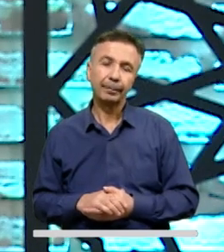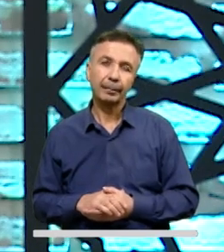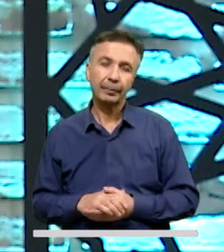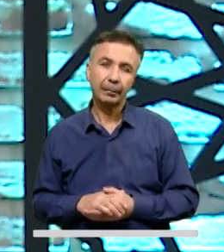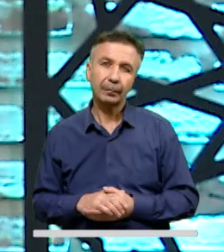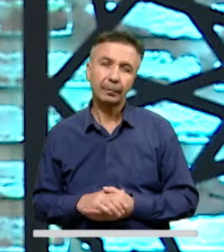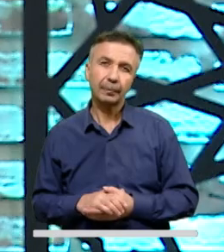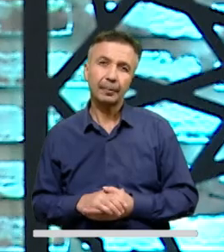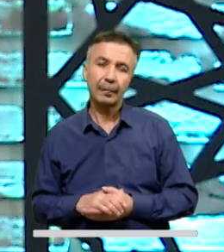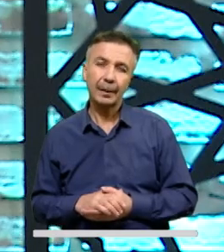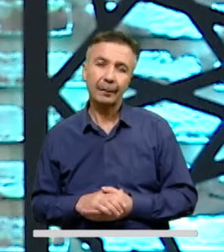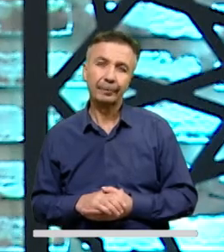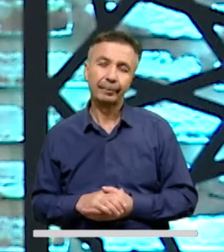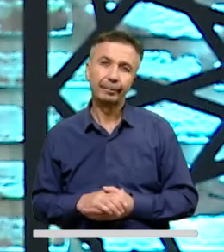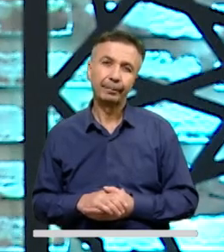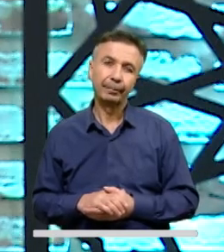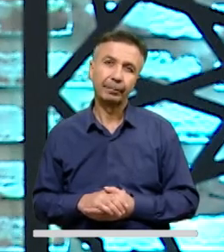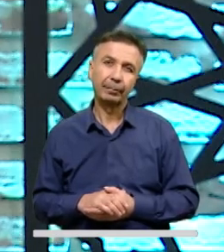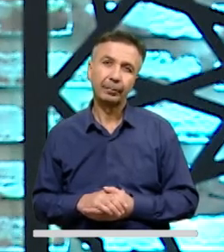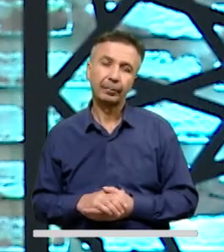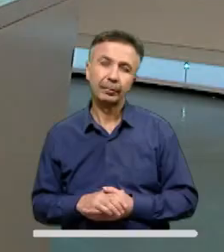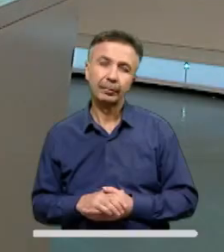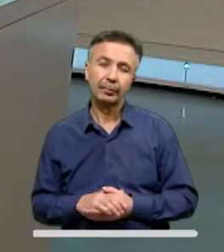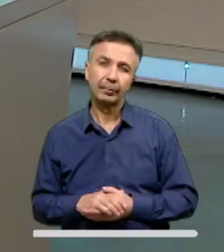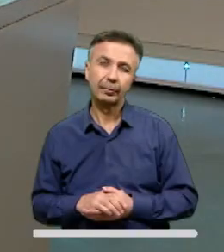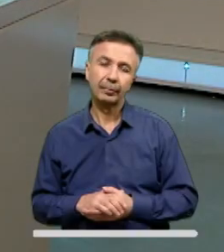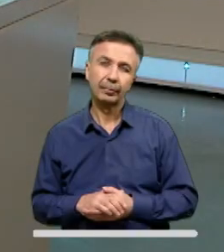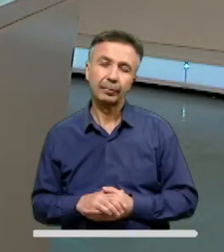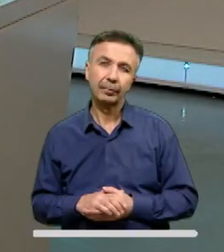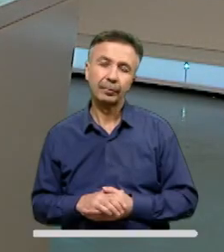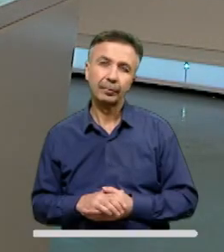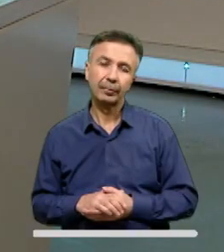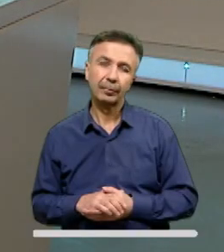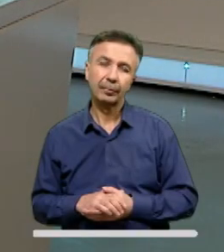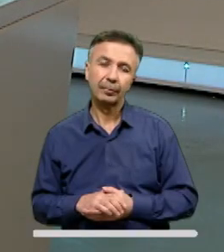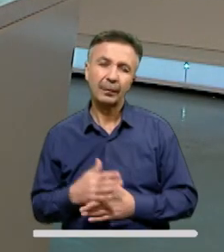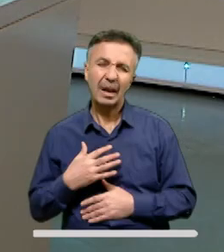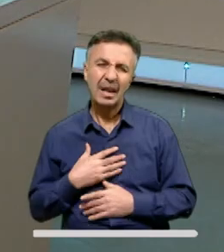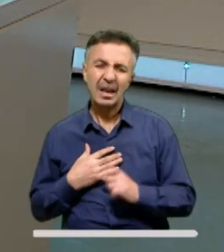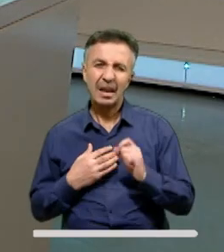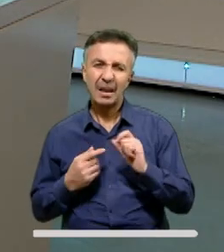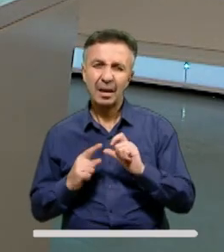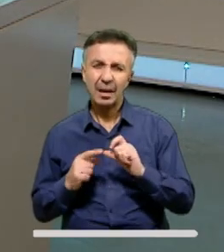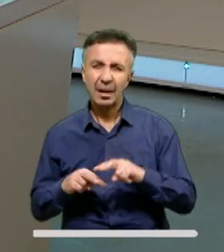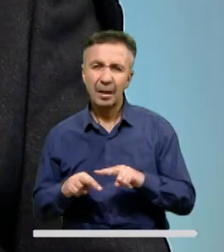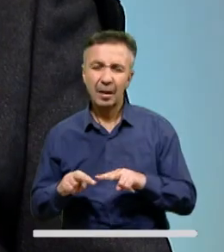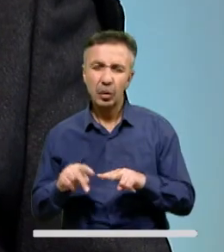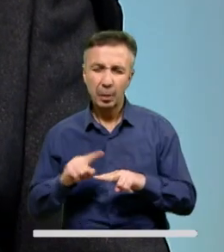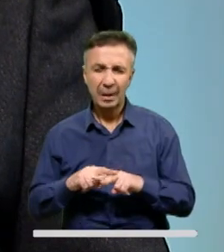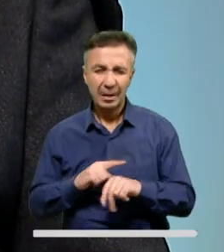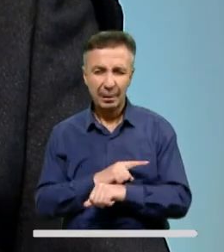ediyorum. Biz teşekkür ederiz. Hayırlı akşamlar diliyorum. Allah'a emanet olun. İkinci sorunun cevabı herhalde çok uzun değil. Oradan başlayabiliriz. Evet.